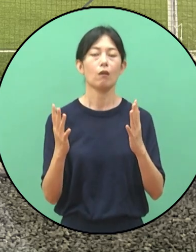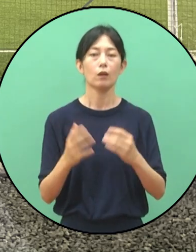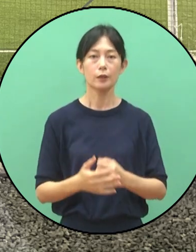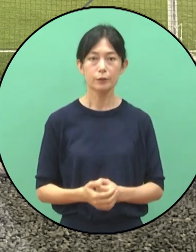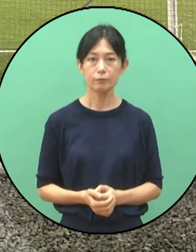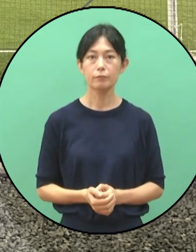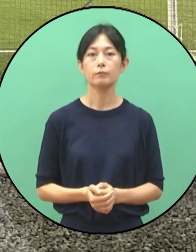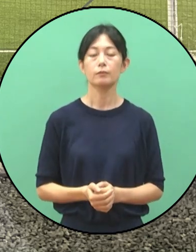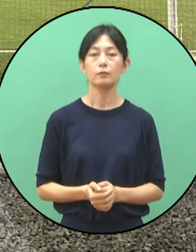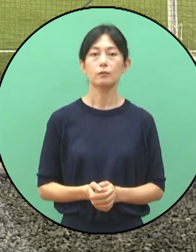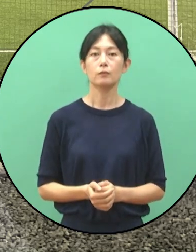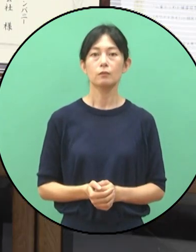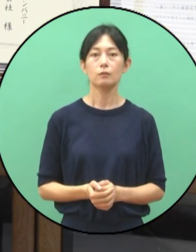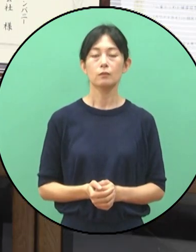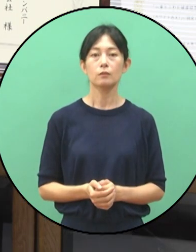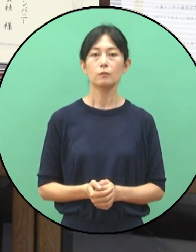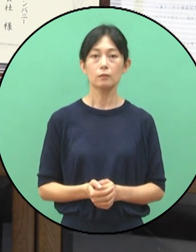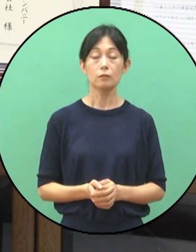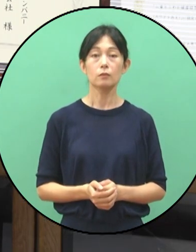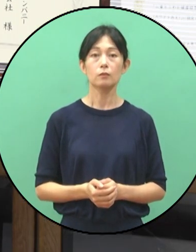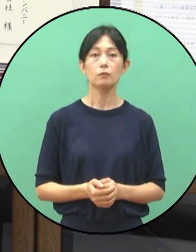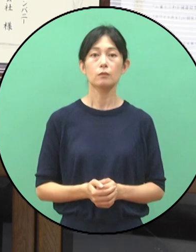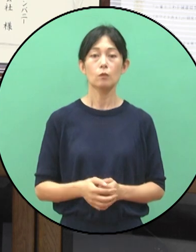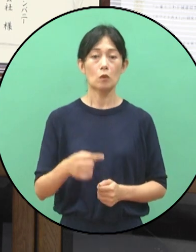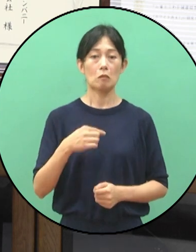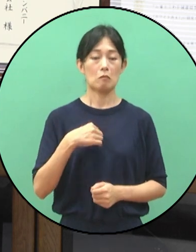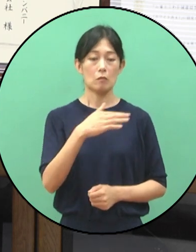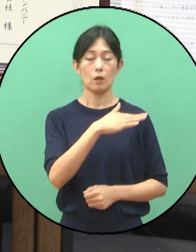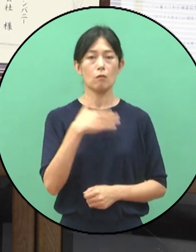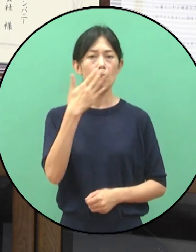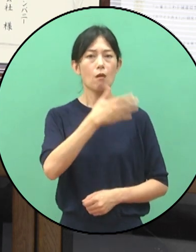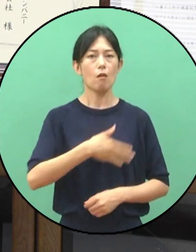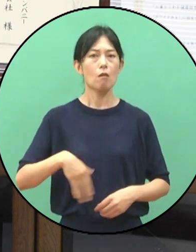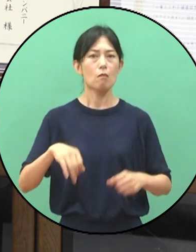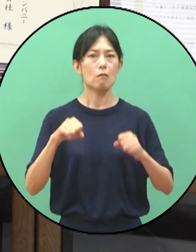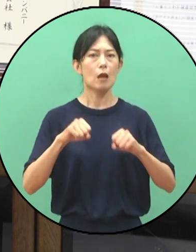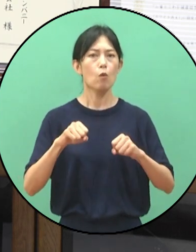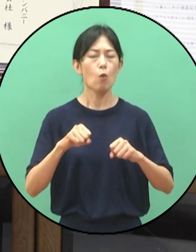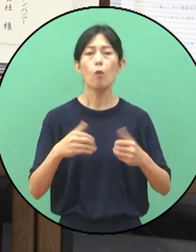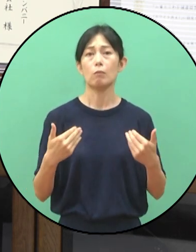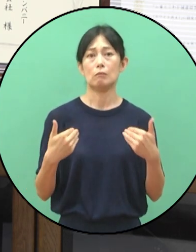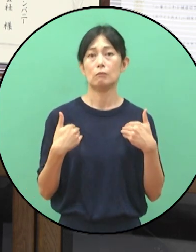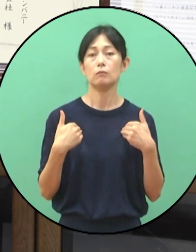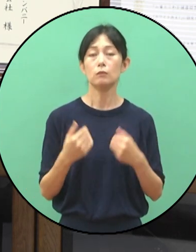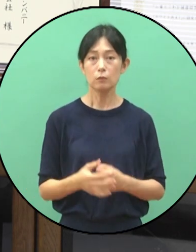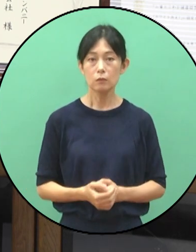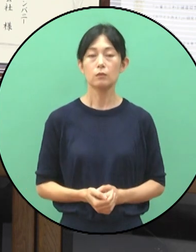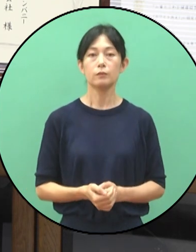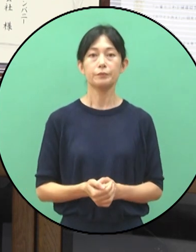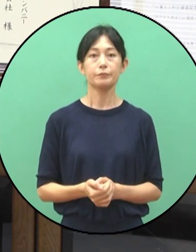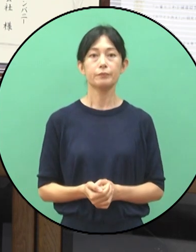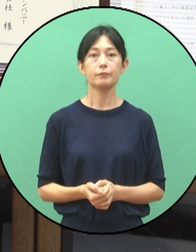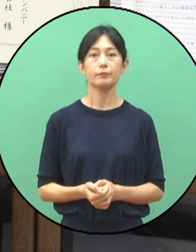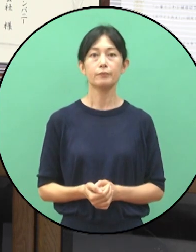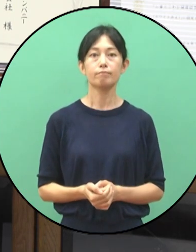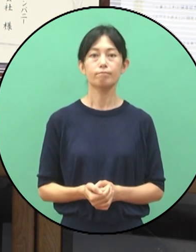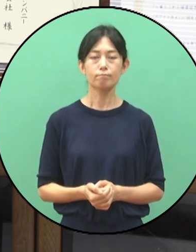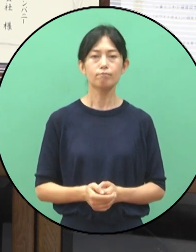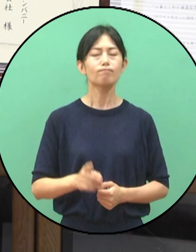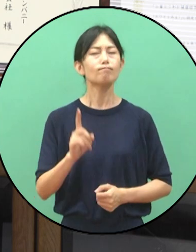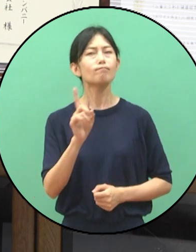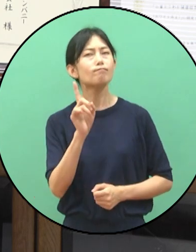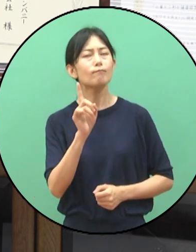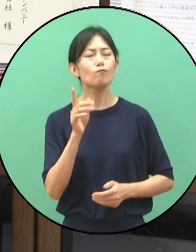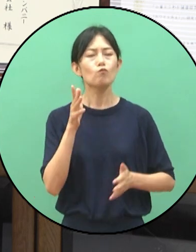というのと、やはりその我々も健康経営というものを掲げておりますので、そこで何かスポーツをする機会